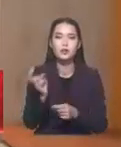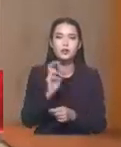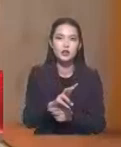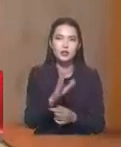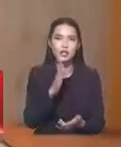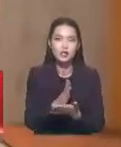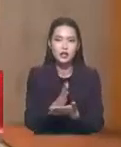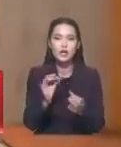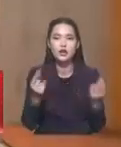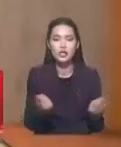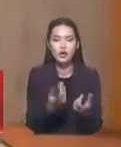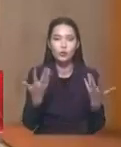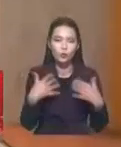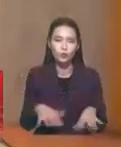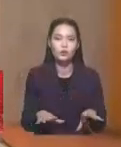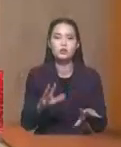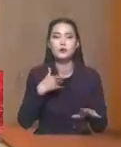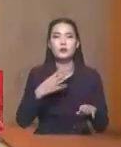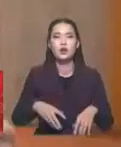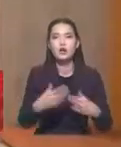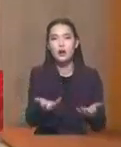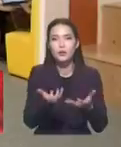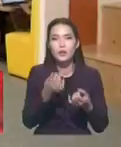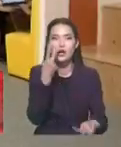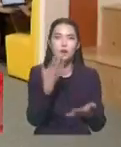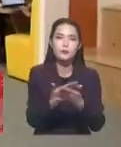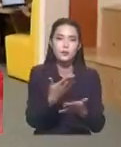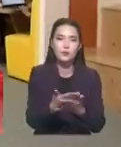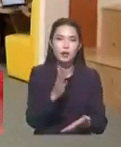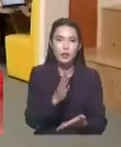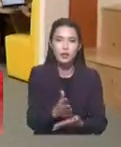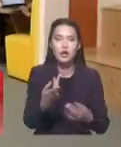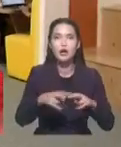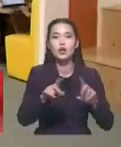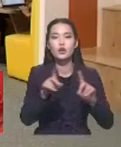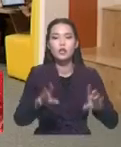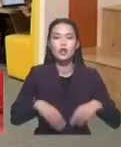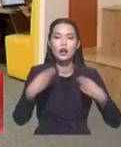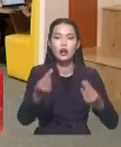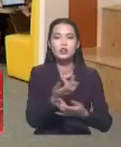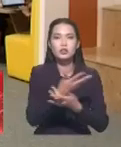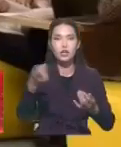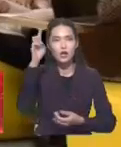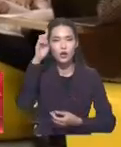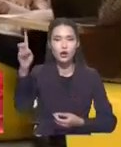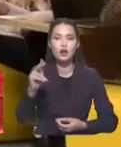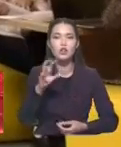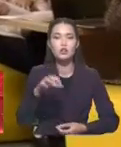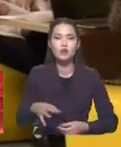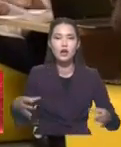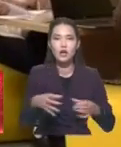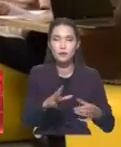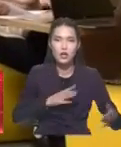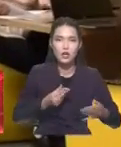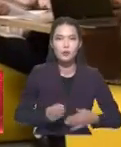И это уже мы берем пример с Бином. Кстати, эту школу возводили по механизму государственно-частного партнерства. В